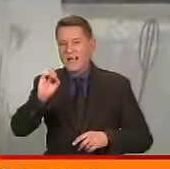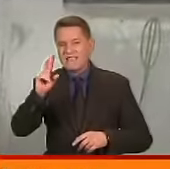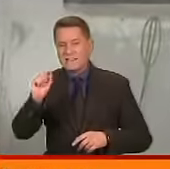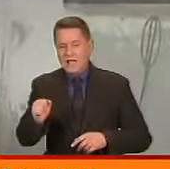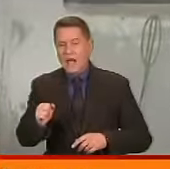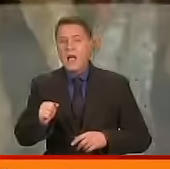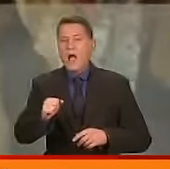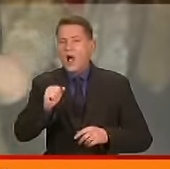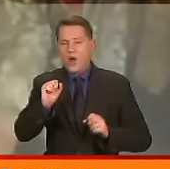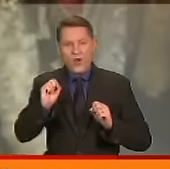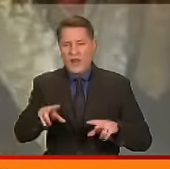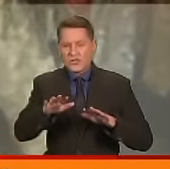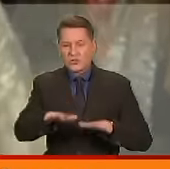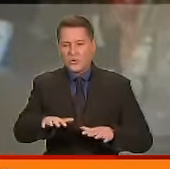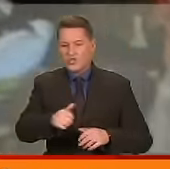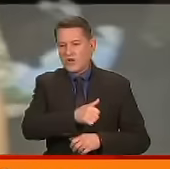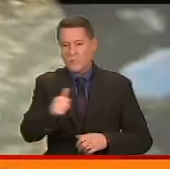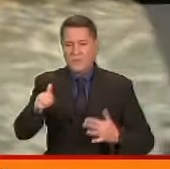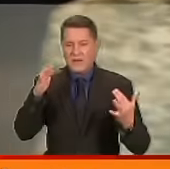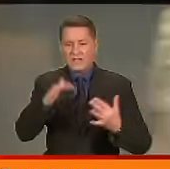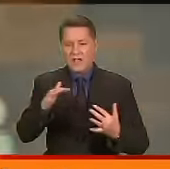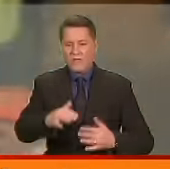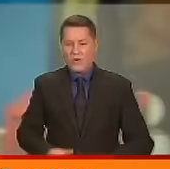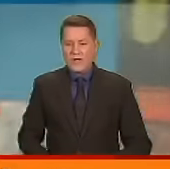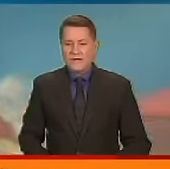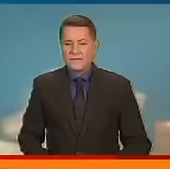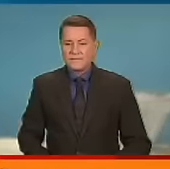точок передової. Проживаємо в цих